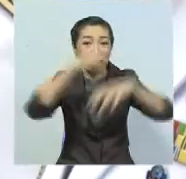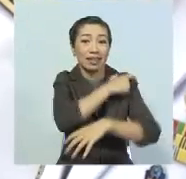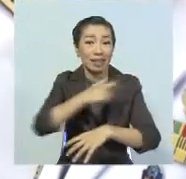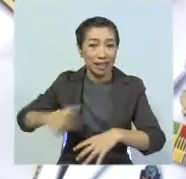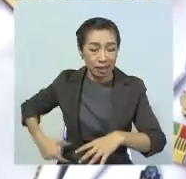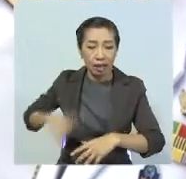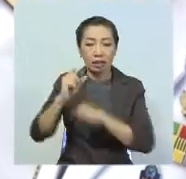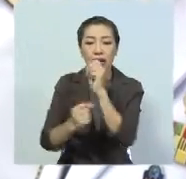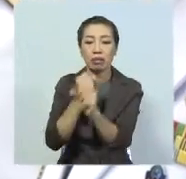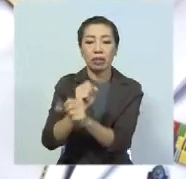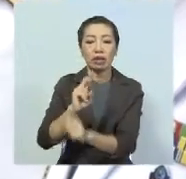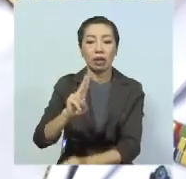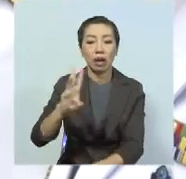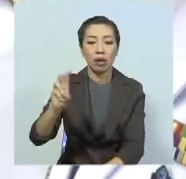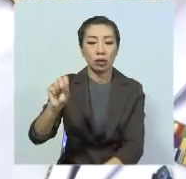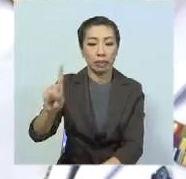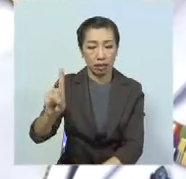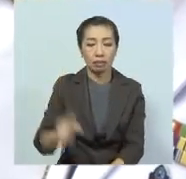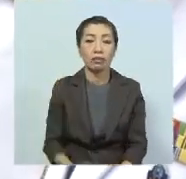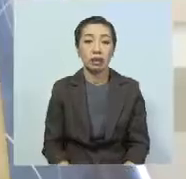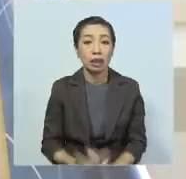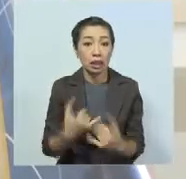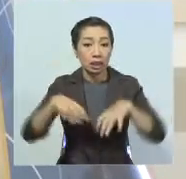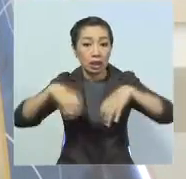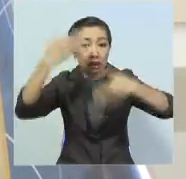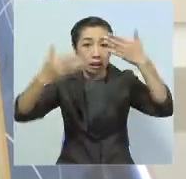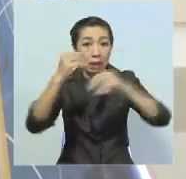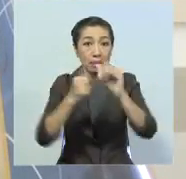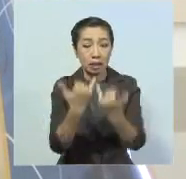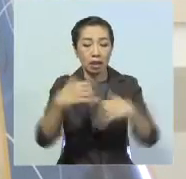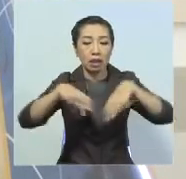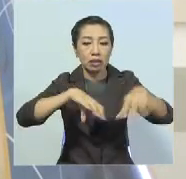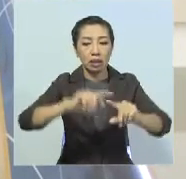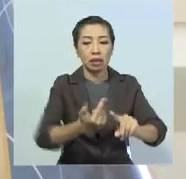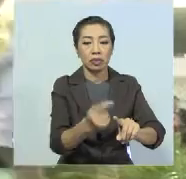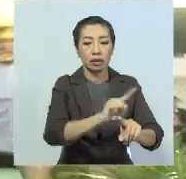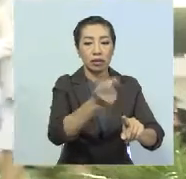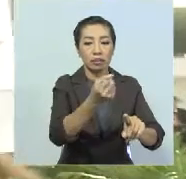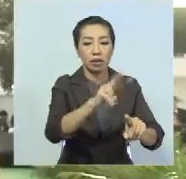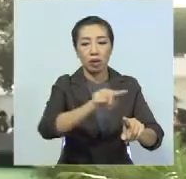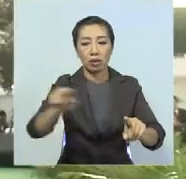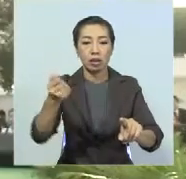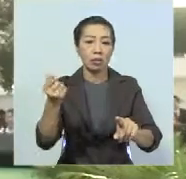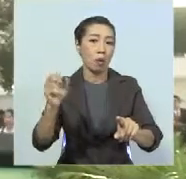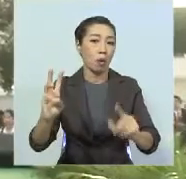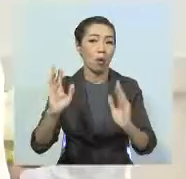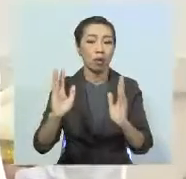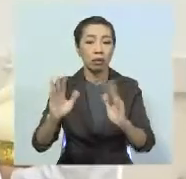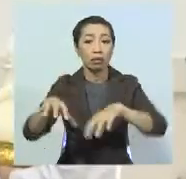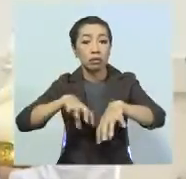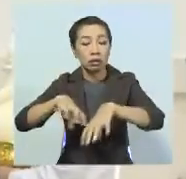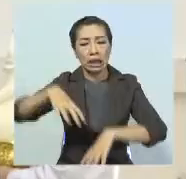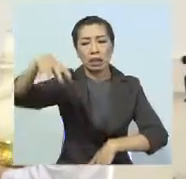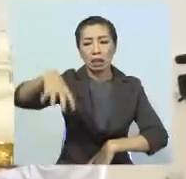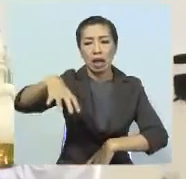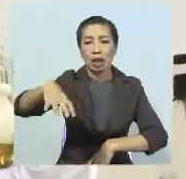ปี2561สำหรับการจัดงานในปีนี้จัดขึ้นระหว่างวันที่12ถึง16พฤศจิกายนณล